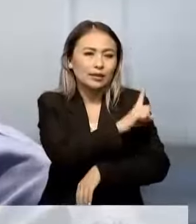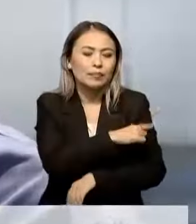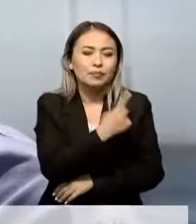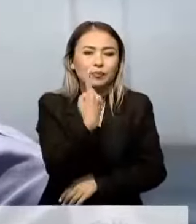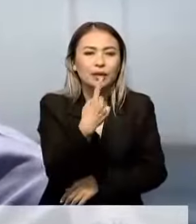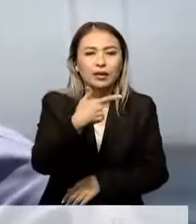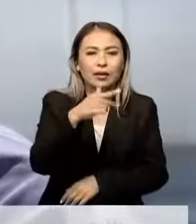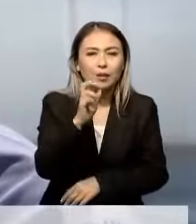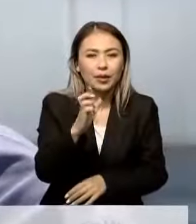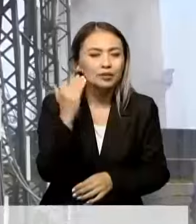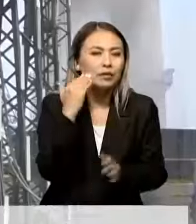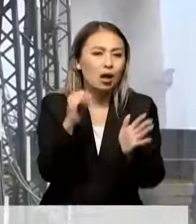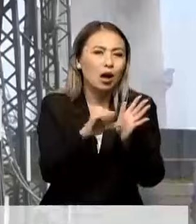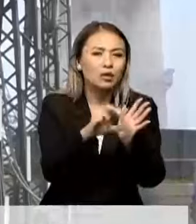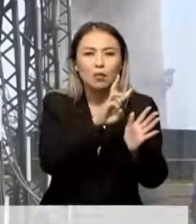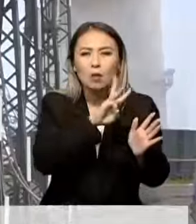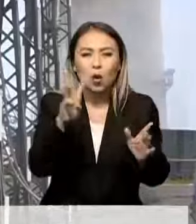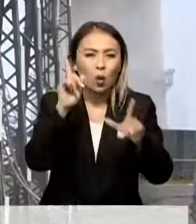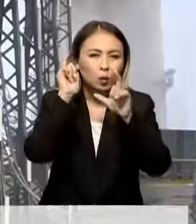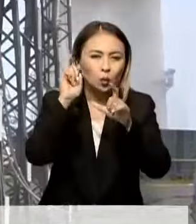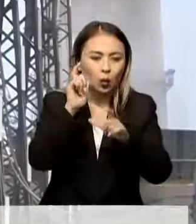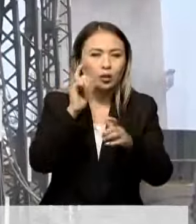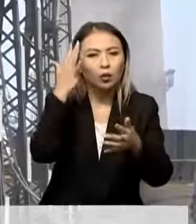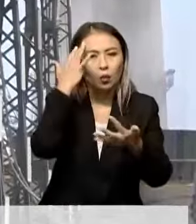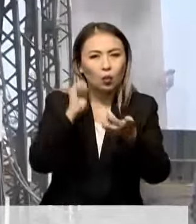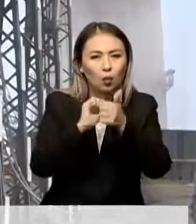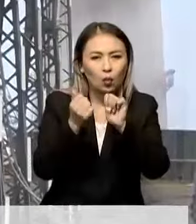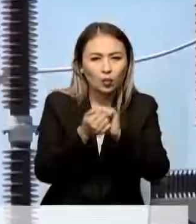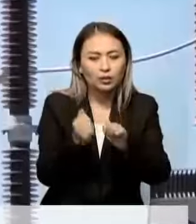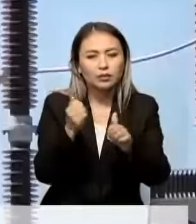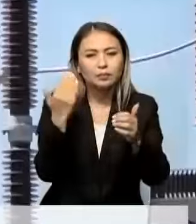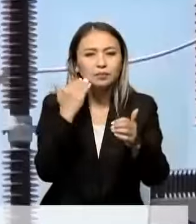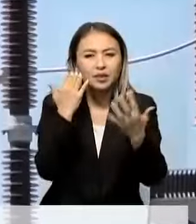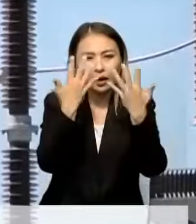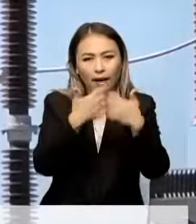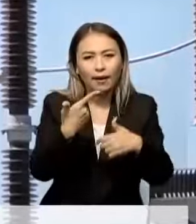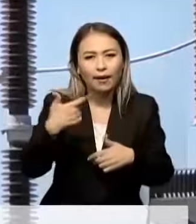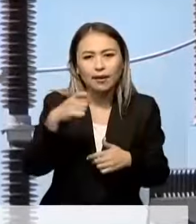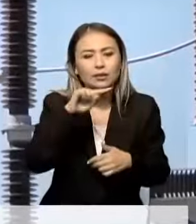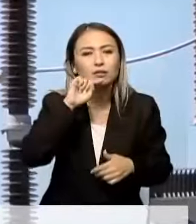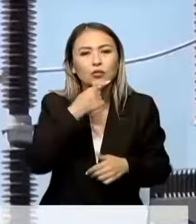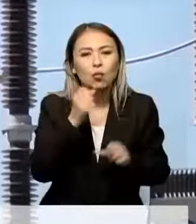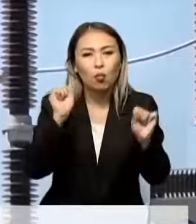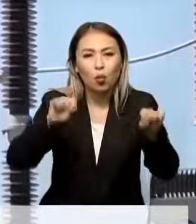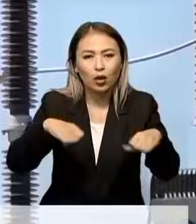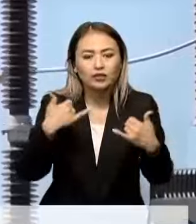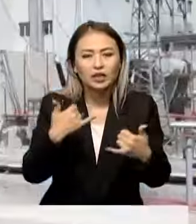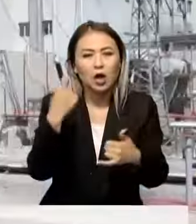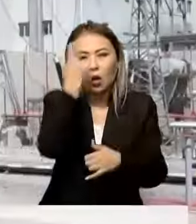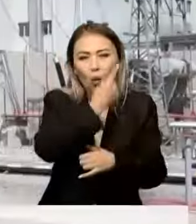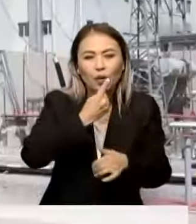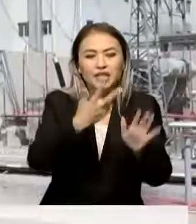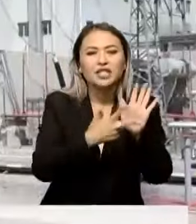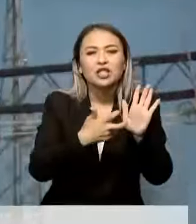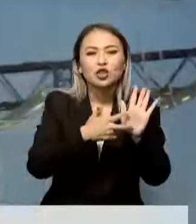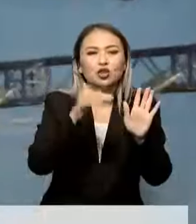гигаватты, шамамен 6 миллион тонна көмір, 3 миллиард текше метрге жуық газды үнемдеуге мүмкіндік береді. Яғни жылына